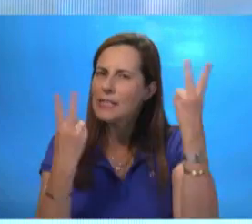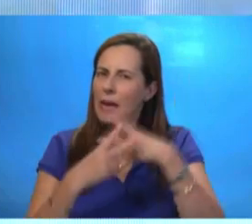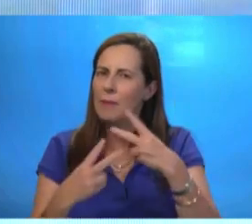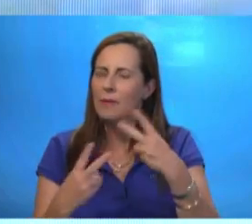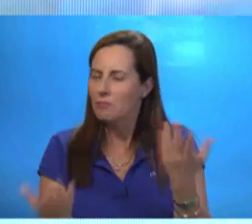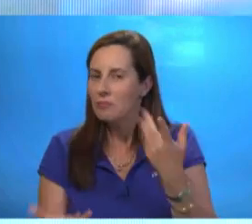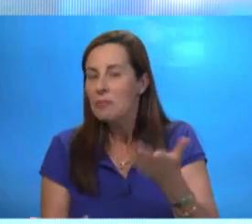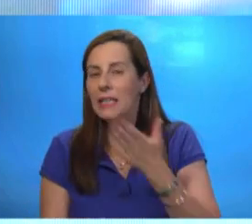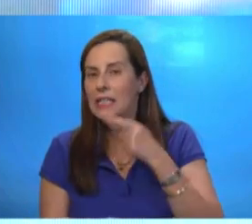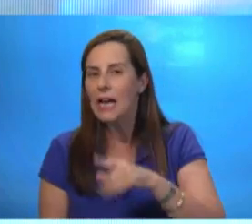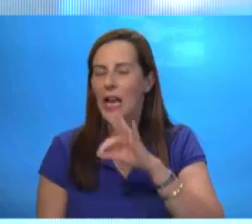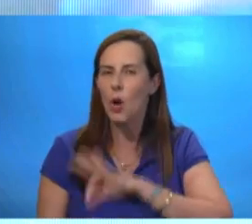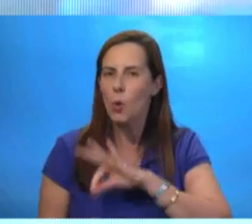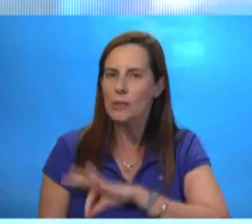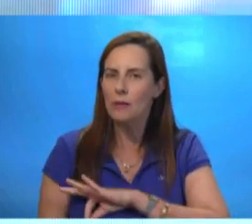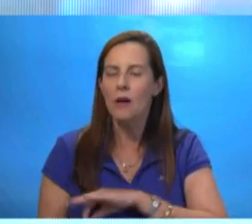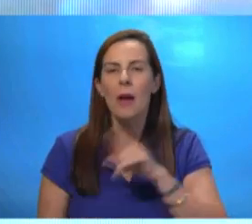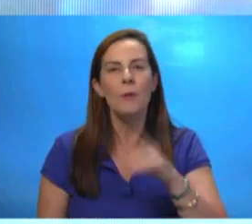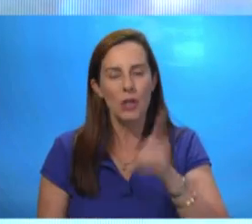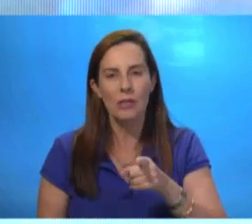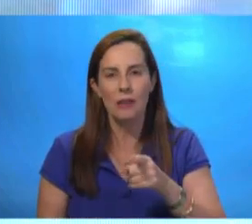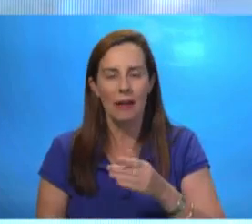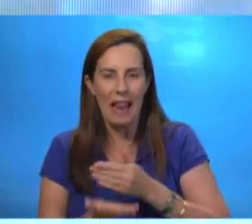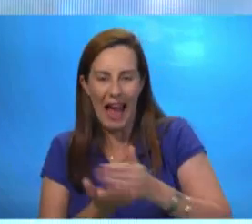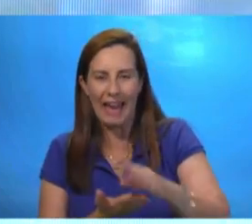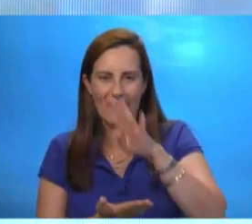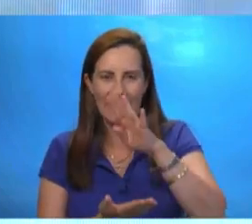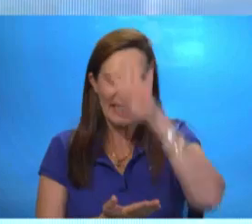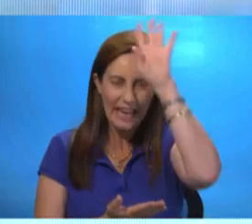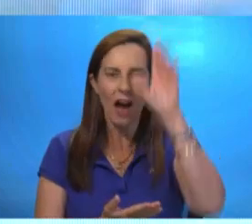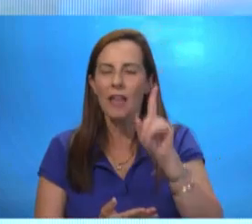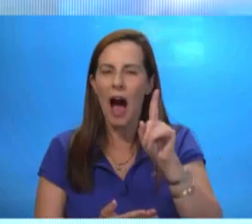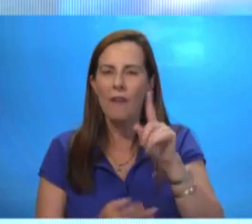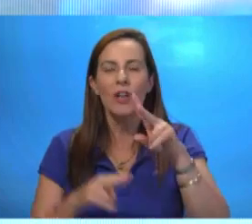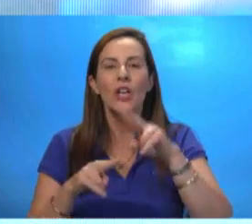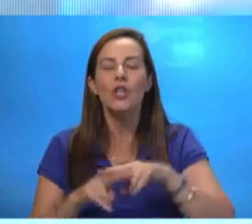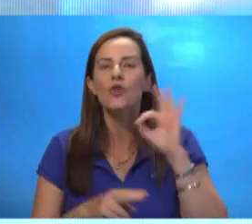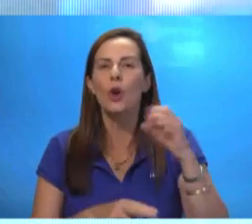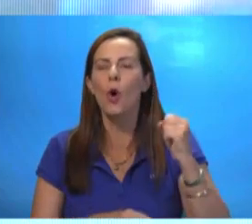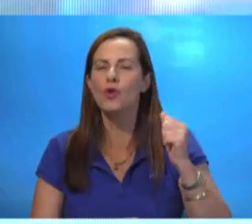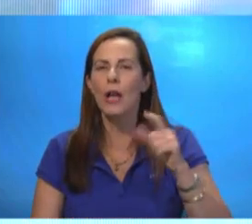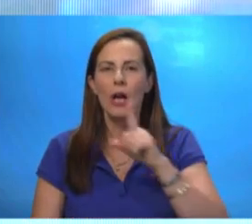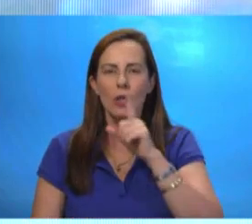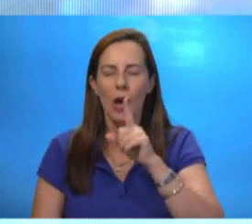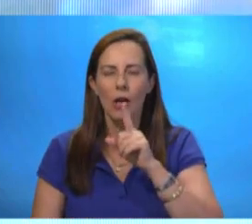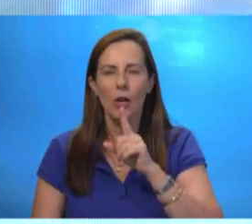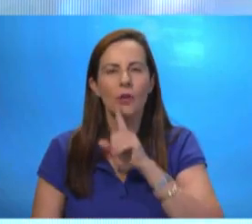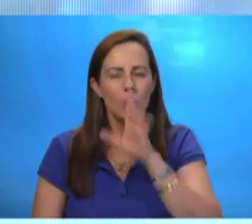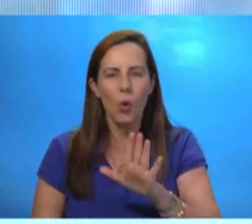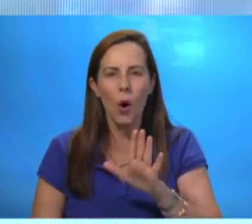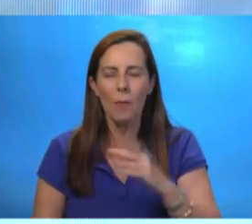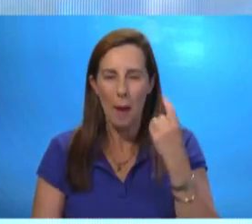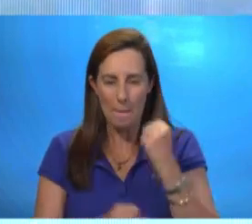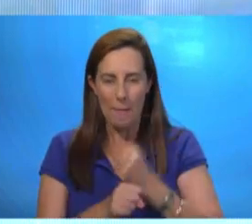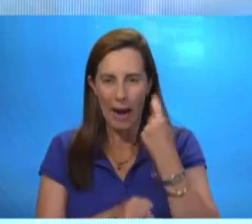בין ישראל לרוסיה, אלה שאמורות להרחיק איראני מהגבול אבל יישארו כוחות סורים? פעיל באחד מארגוני המורדים הנלחמים בכוחות